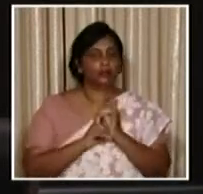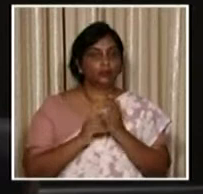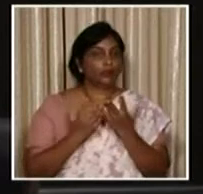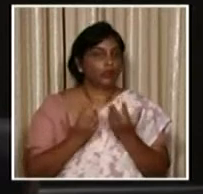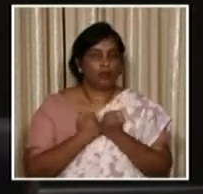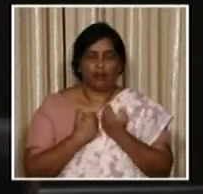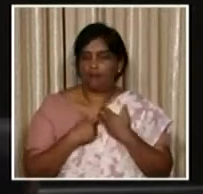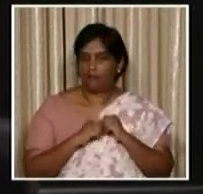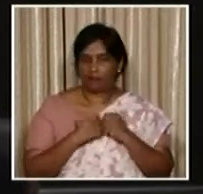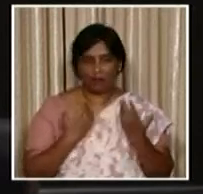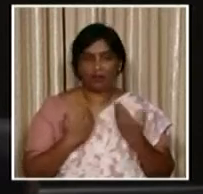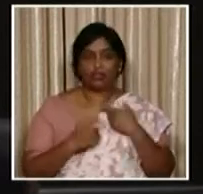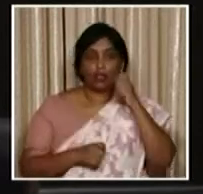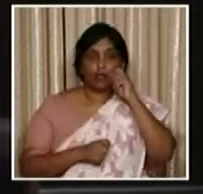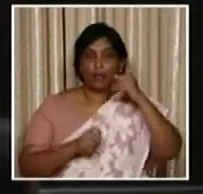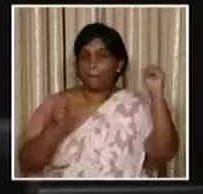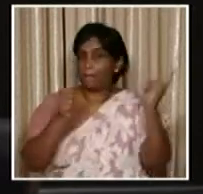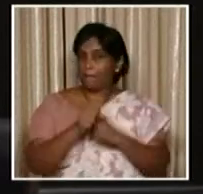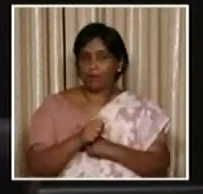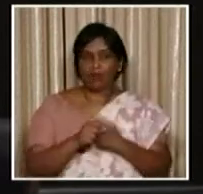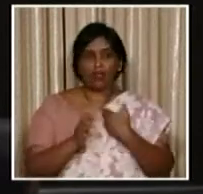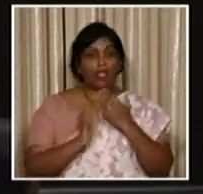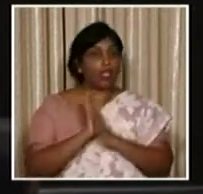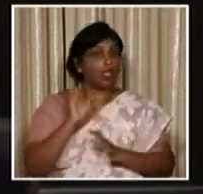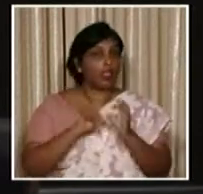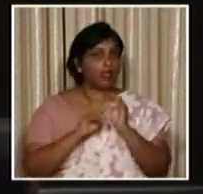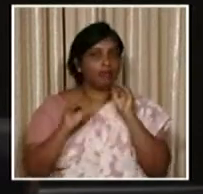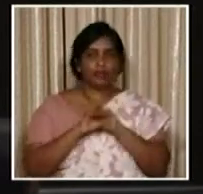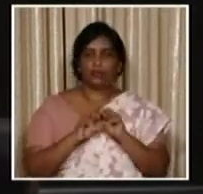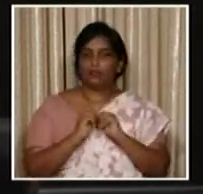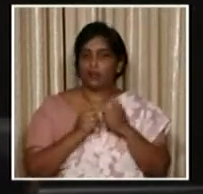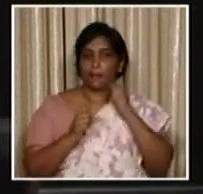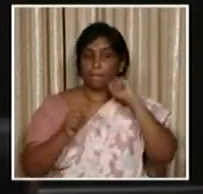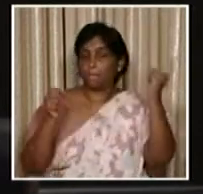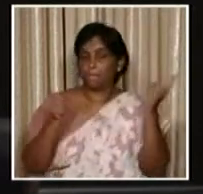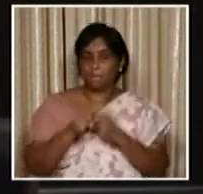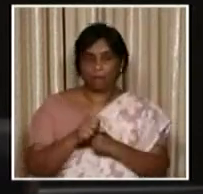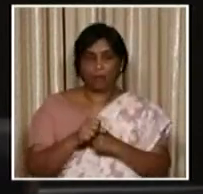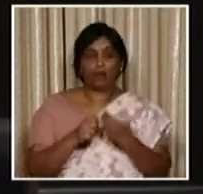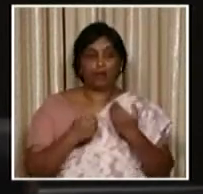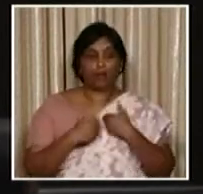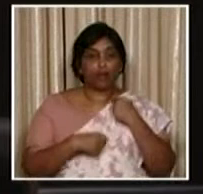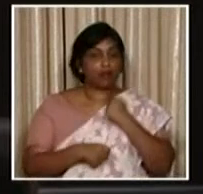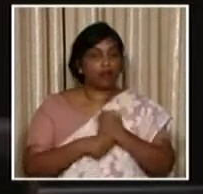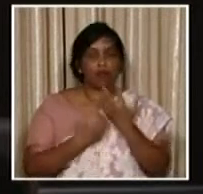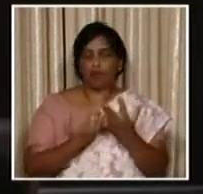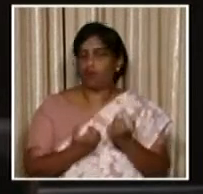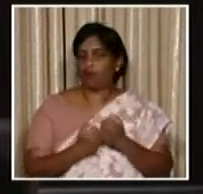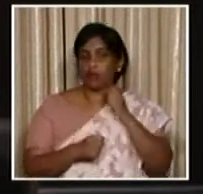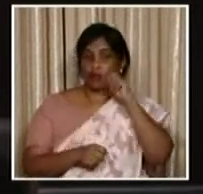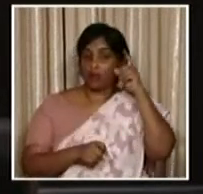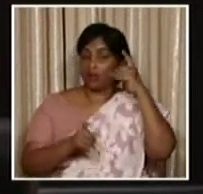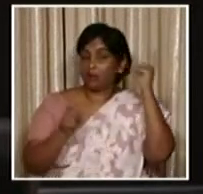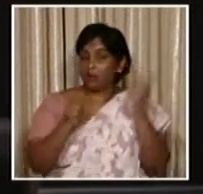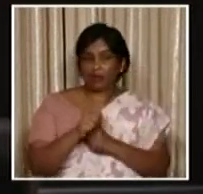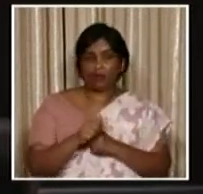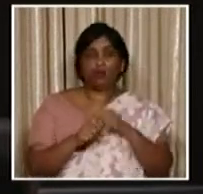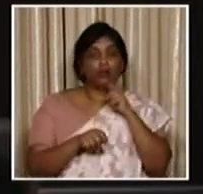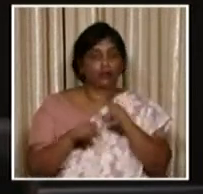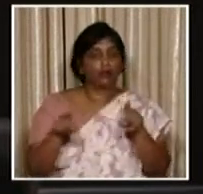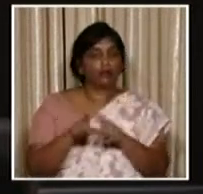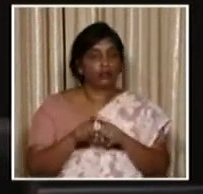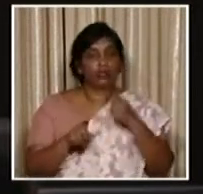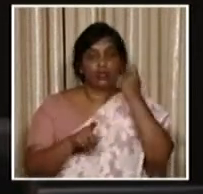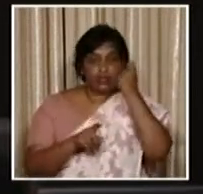අවශ්‍ය නැහැ මිනිසු මරලා මට ඇමතිවරයෙක් වෙන්න අවශ්‍ය නැහැ මිනිසු මරලා මට රජයක් ගන්න අවශ්‍ය නැහැ මිනිසු මරලා ඒ